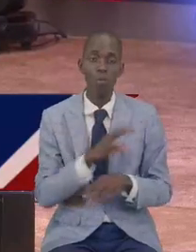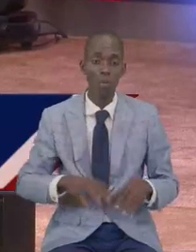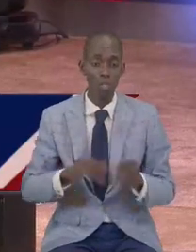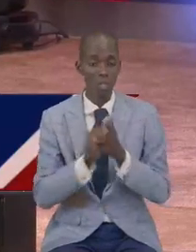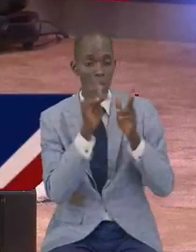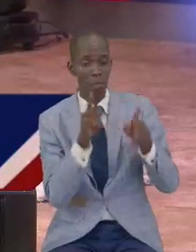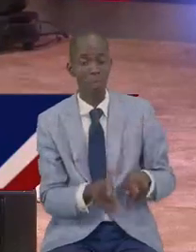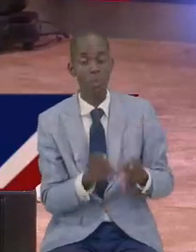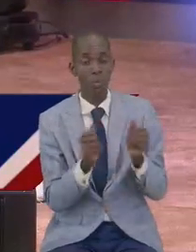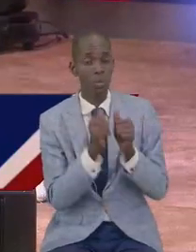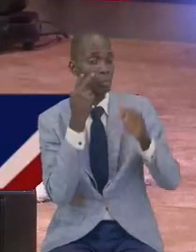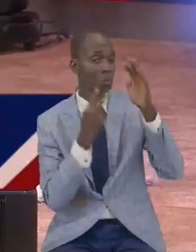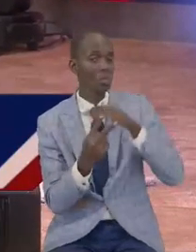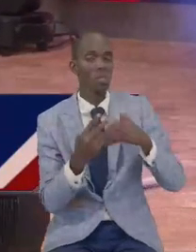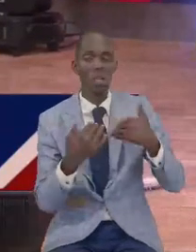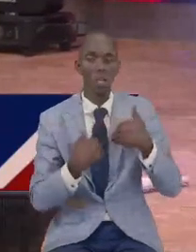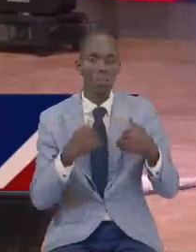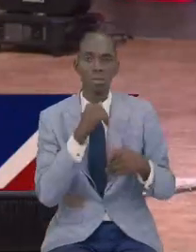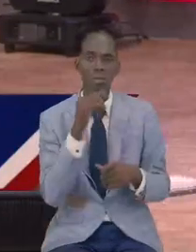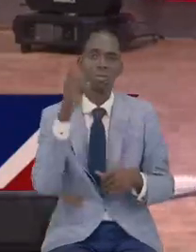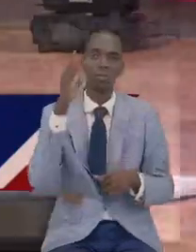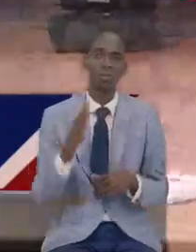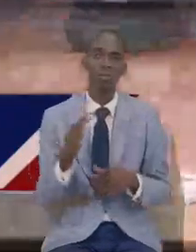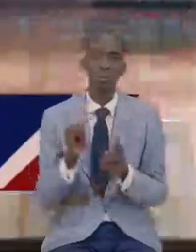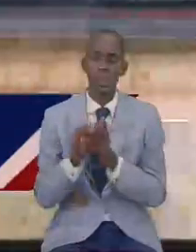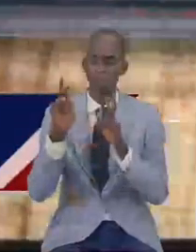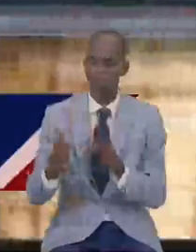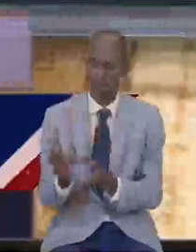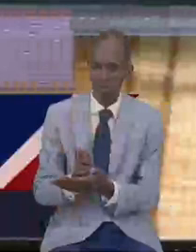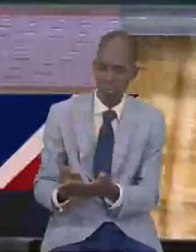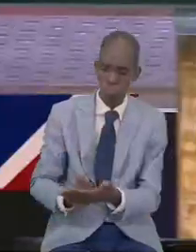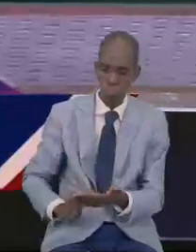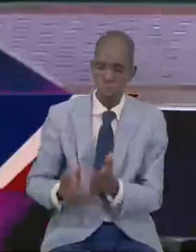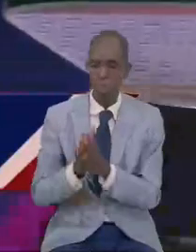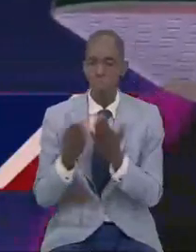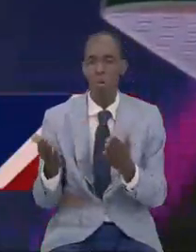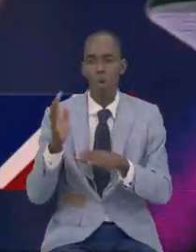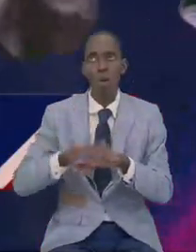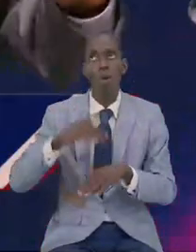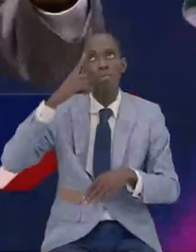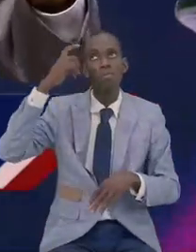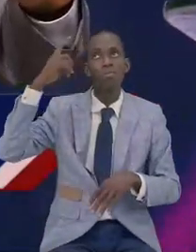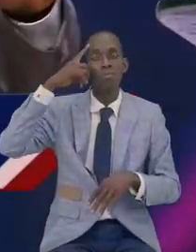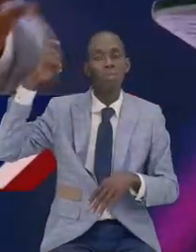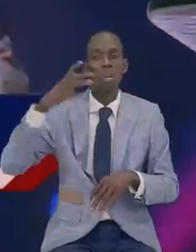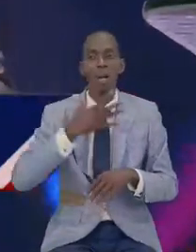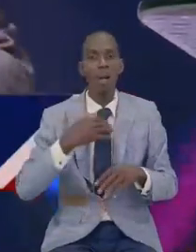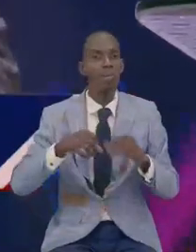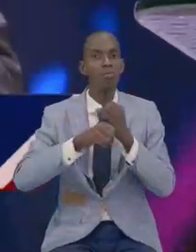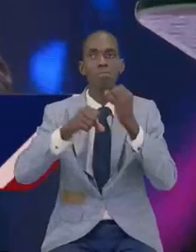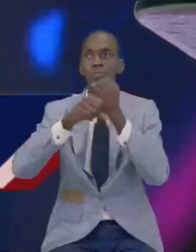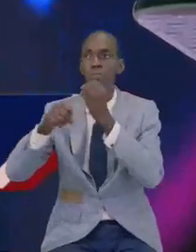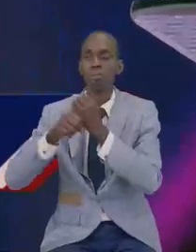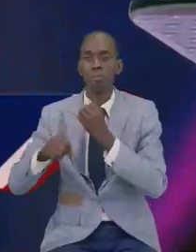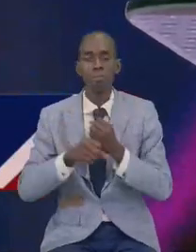de Christ, il n'a pas Dieu. Il a écrit un livre de songes, il a publié cela sur les